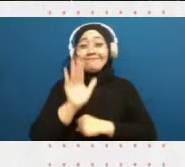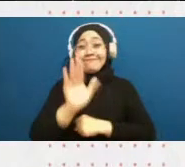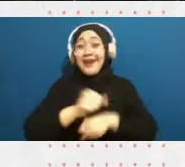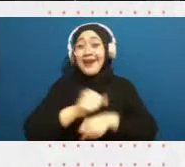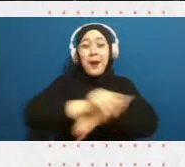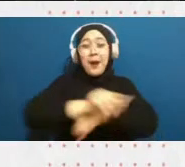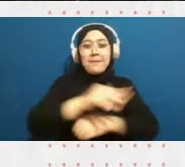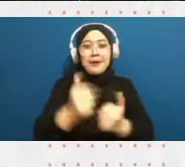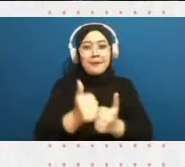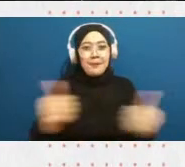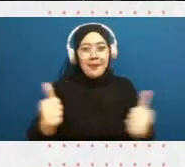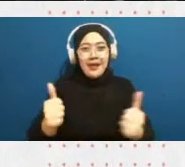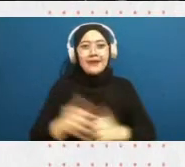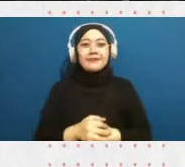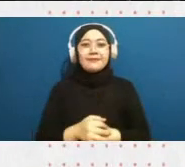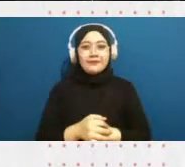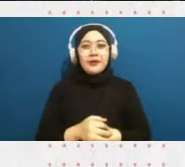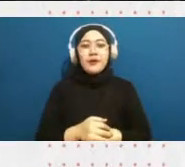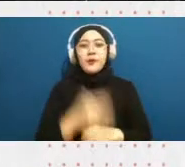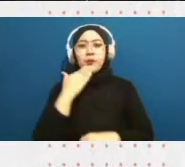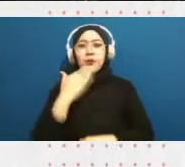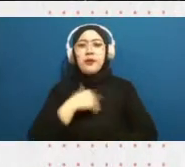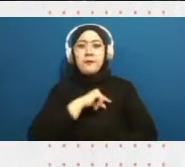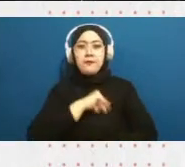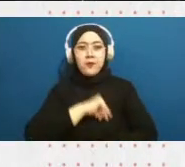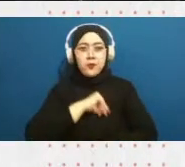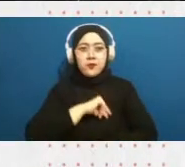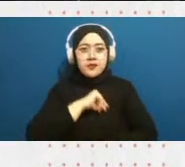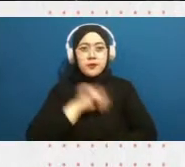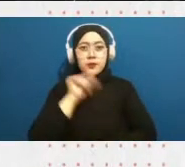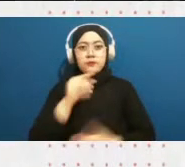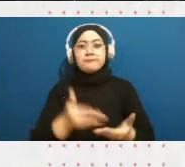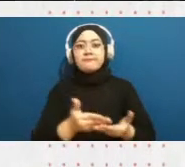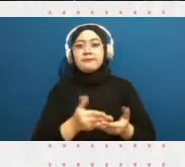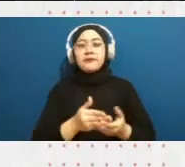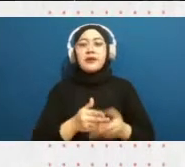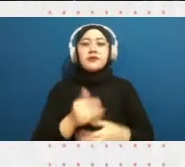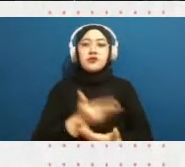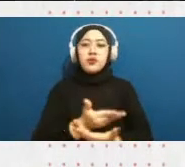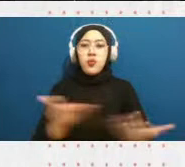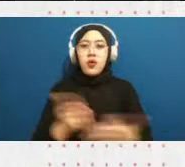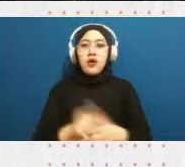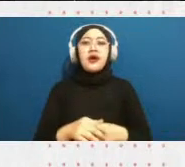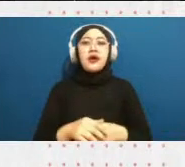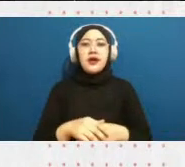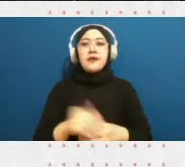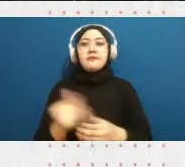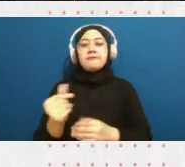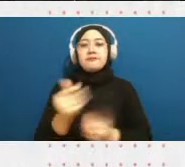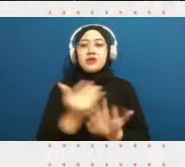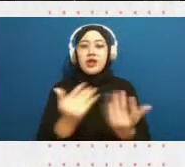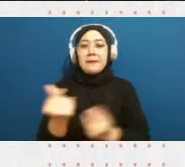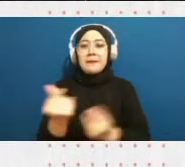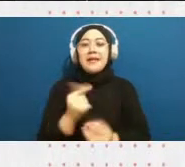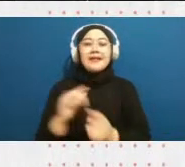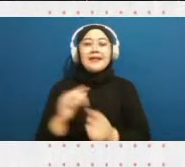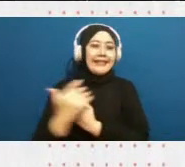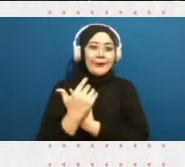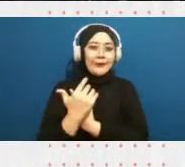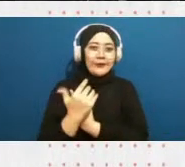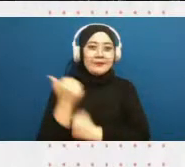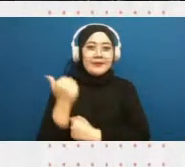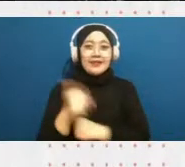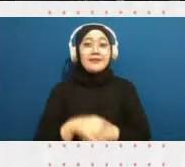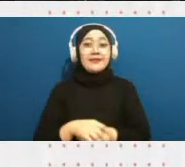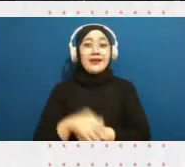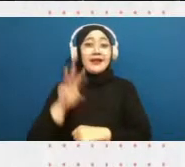OJK dan juga memiliki fungsi untuk memberikan perlindungan kepada konsumennya. Tadi sudah disebutkan ada 3 yang diawasi